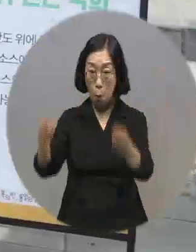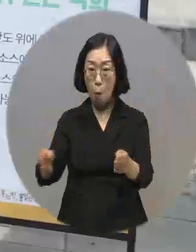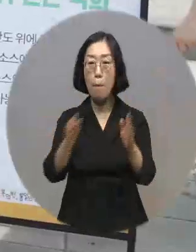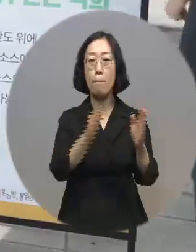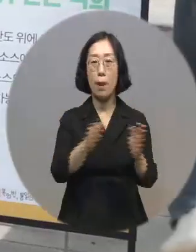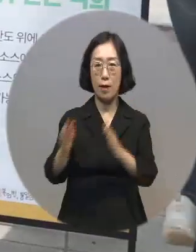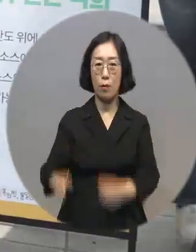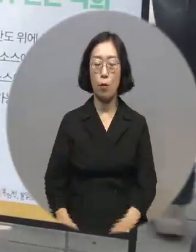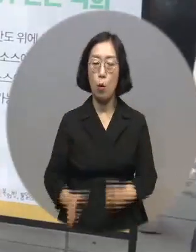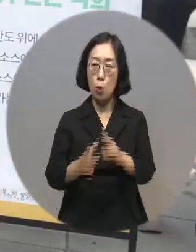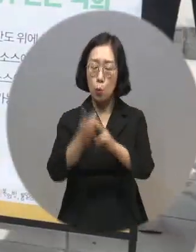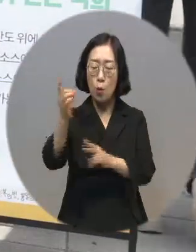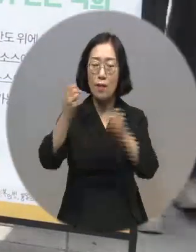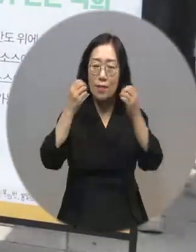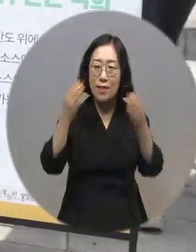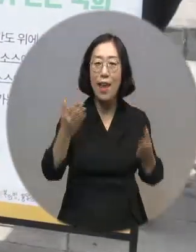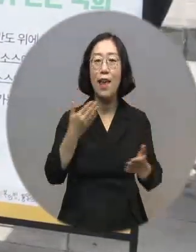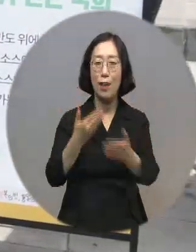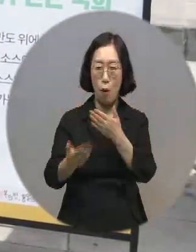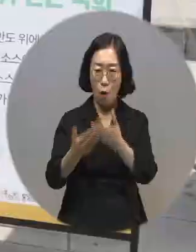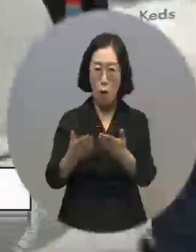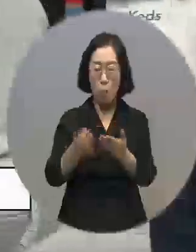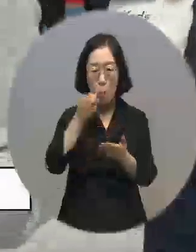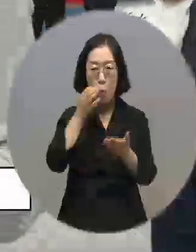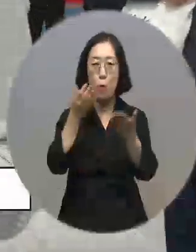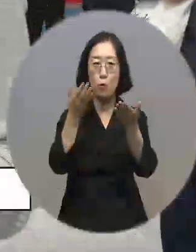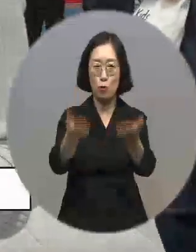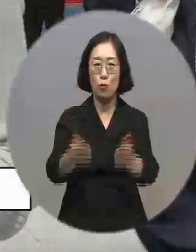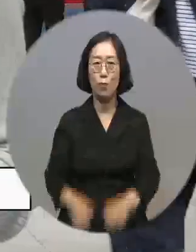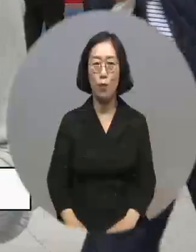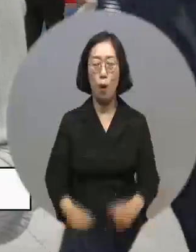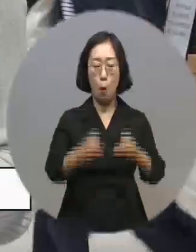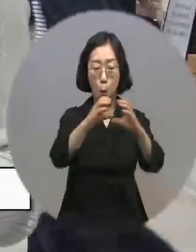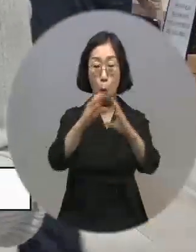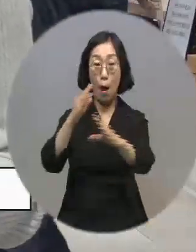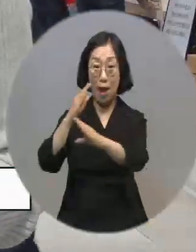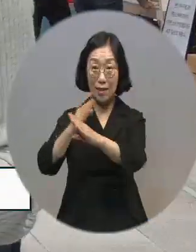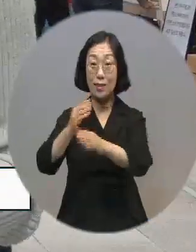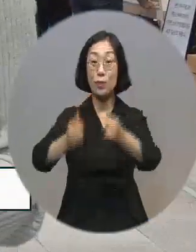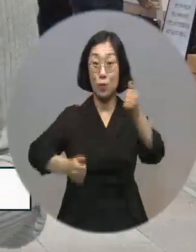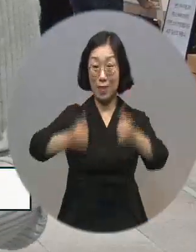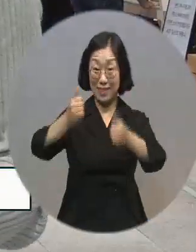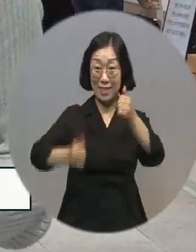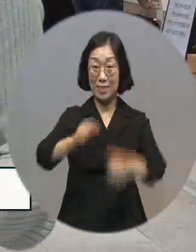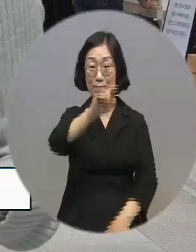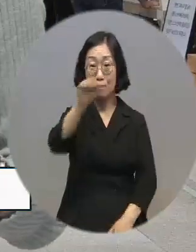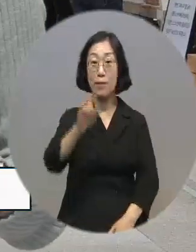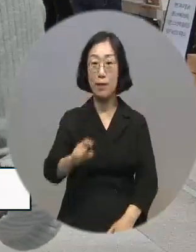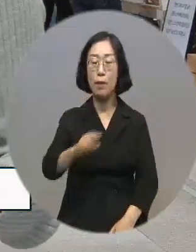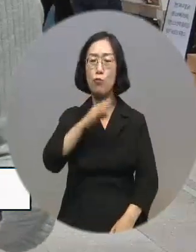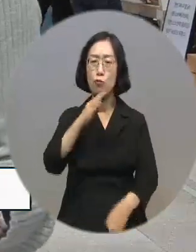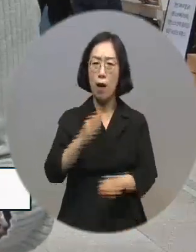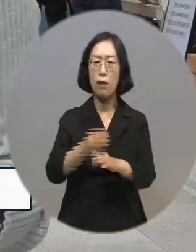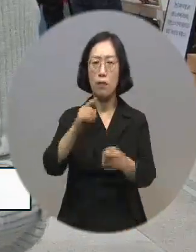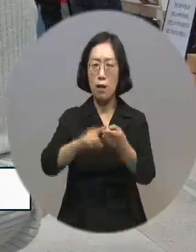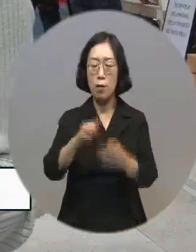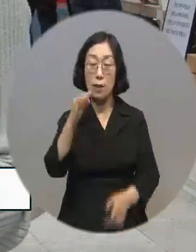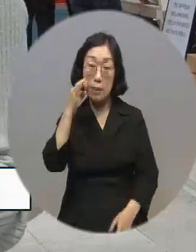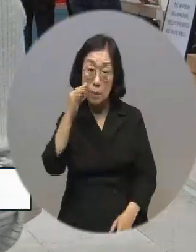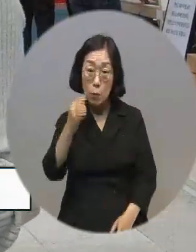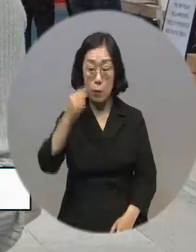새로운 가능성을 경험해 볼 수 있었습니다. 통일 OX 퀴즈처럼 막 북한에 대한 좀